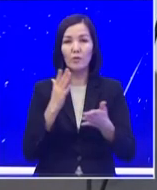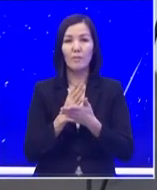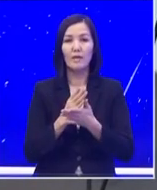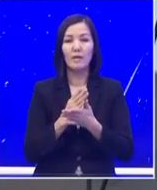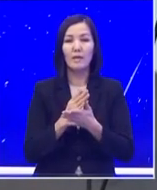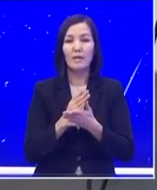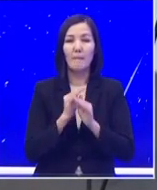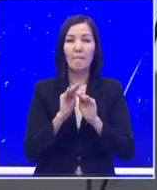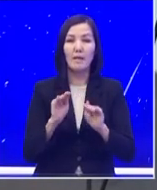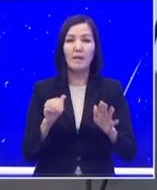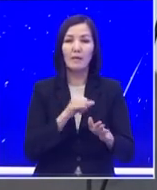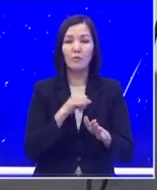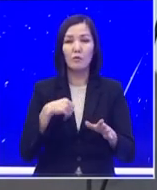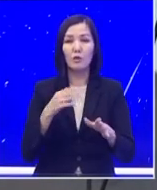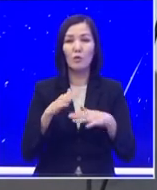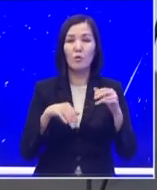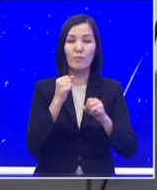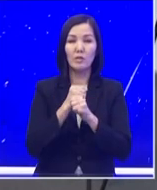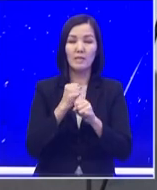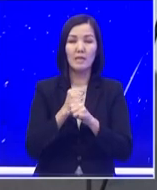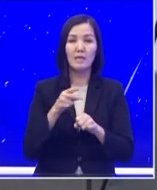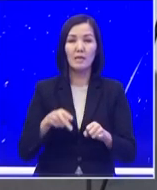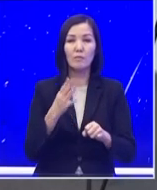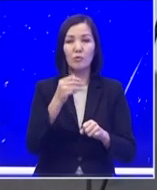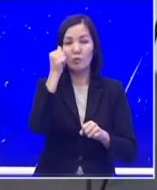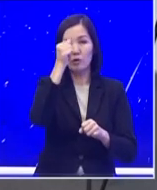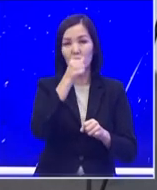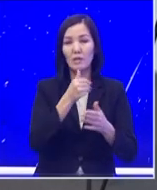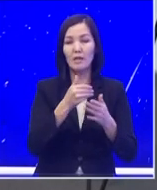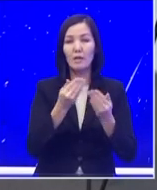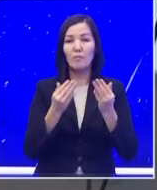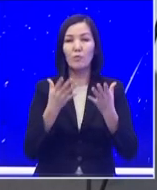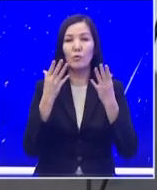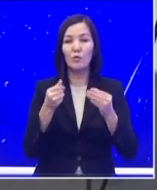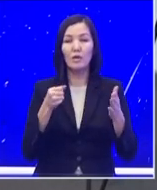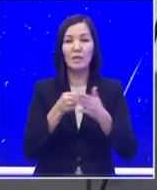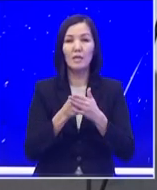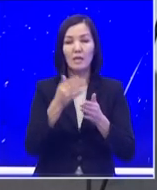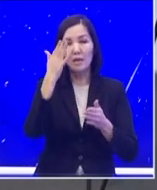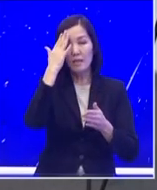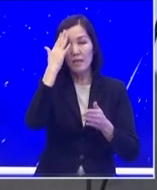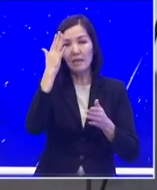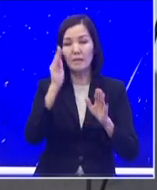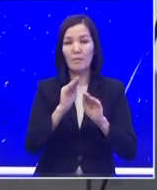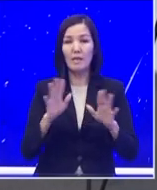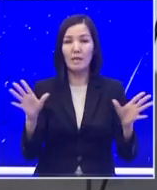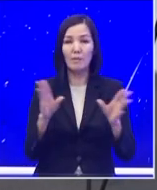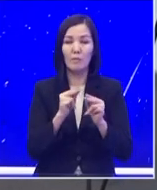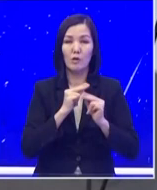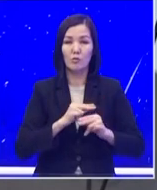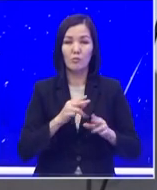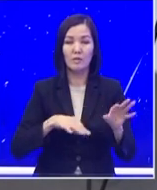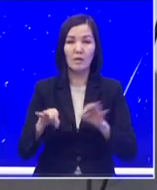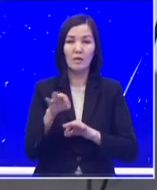Сосын оқушыларымның енді мен 2004 жылдан бүгінгі күнге дейін дарынды оқушылармен жұмыс жасаймын. Сол ғылыми жобамен